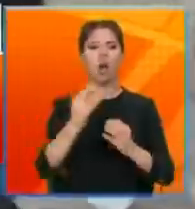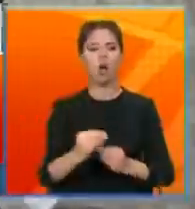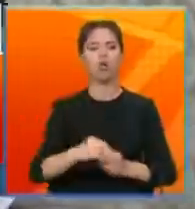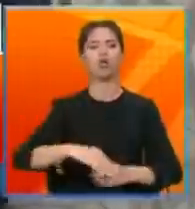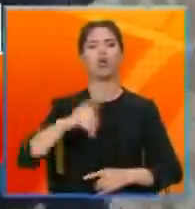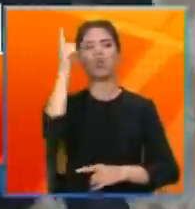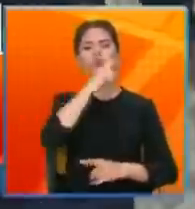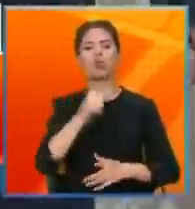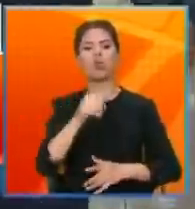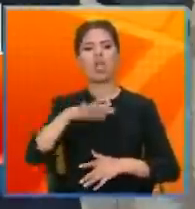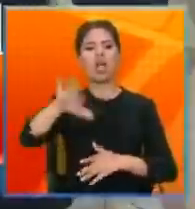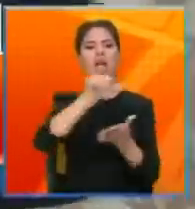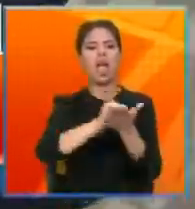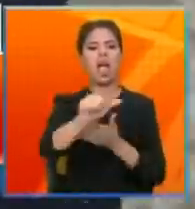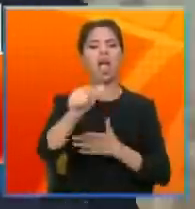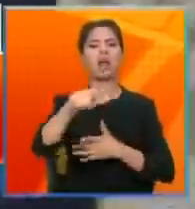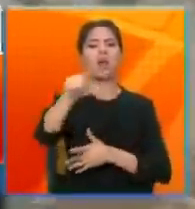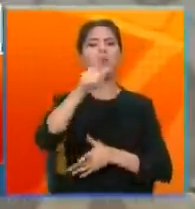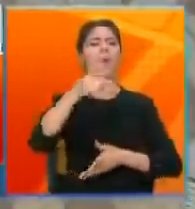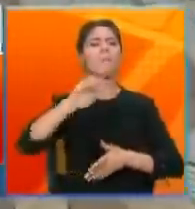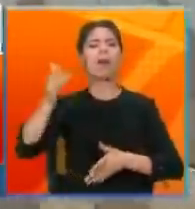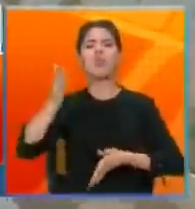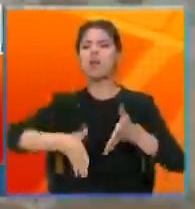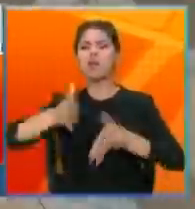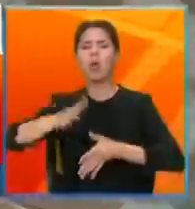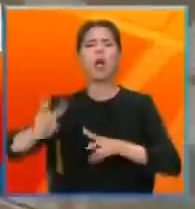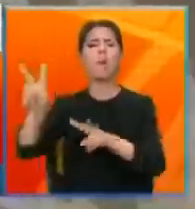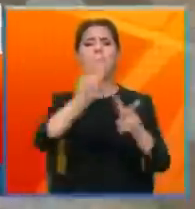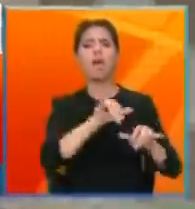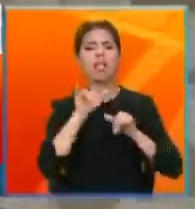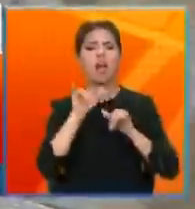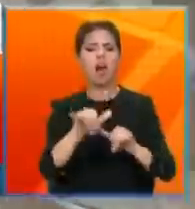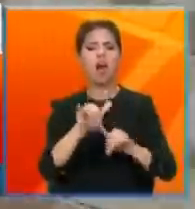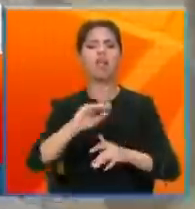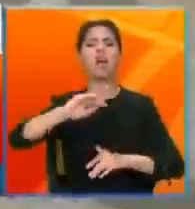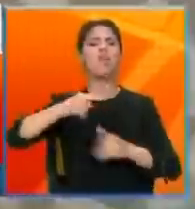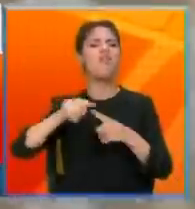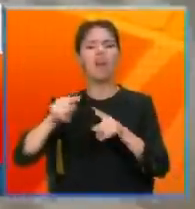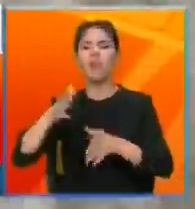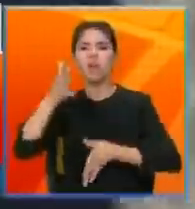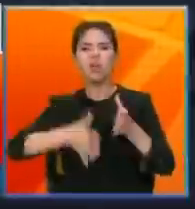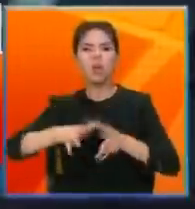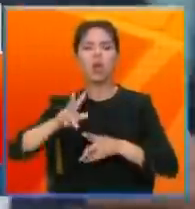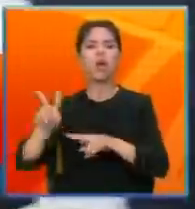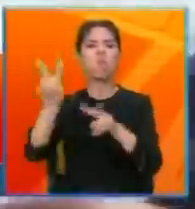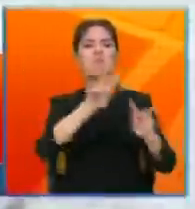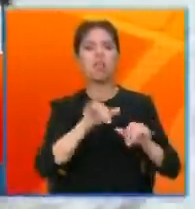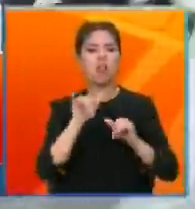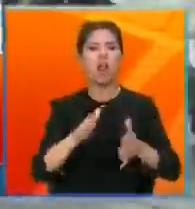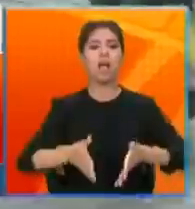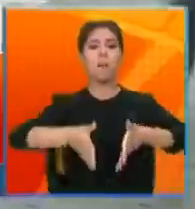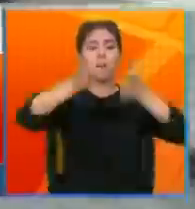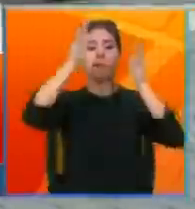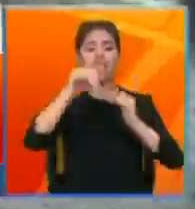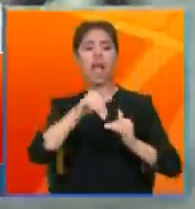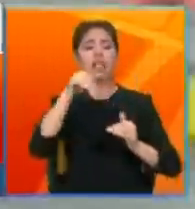Ancak sadece burası değil, yine çevredeki diğer sokaklarda da manzara aynı, farklı sokaklarda da birçok binanın